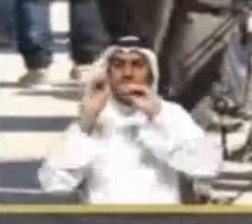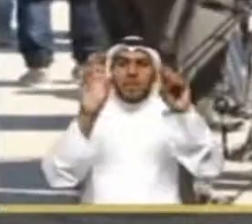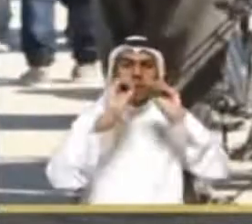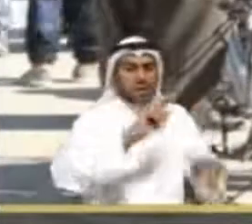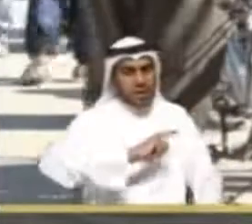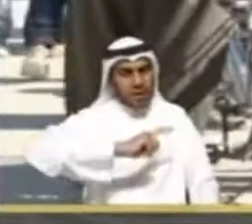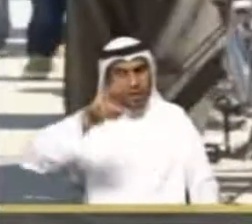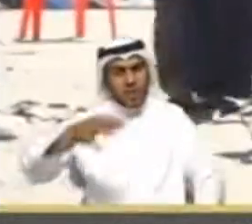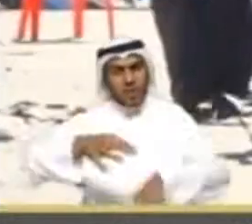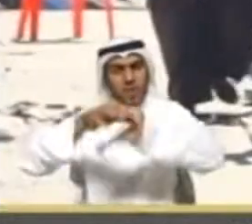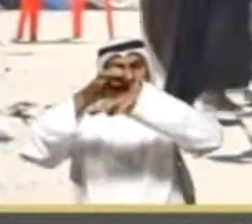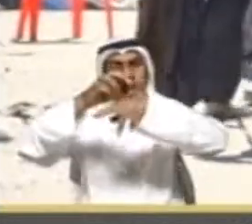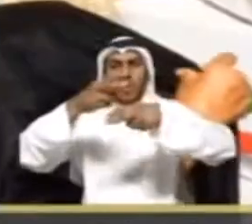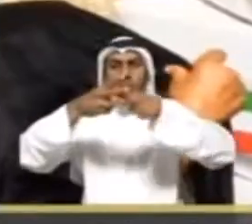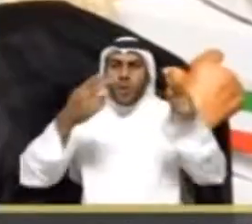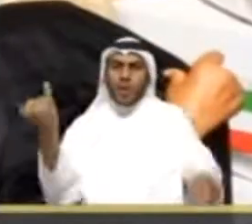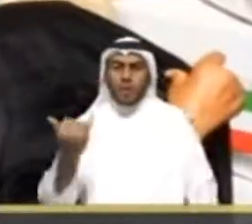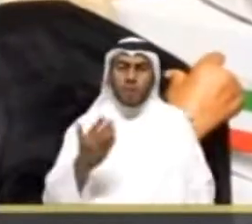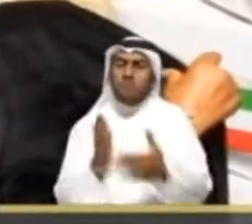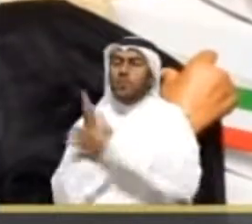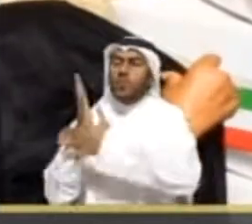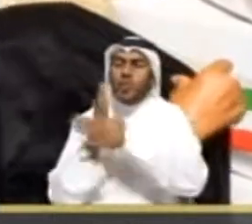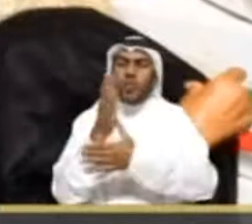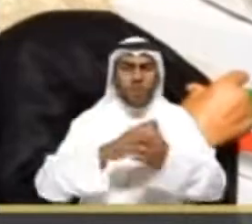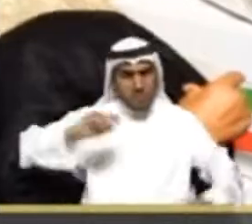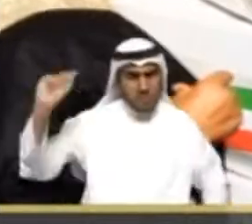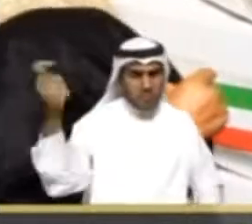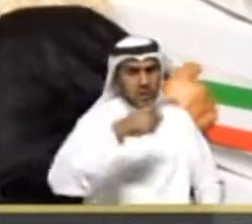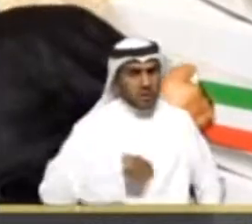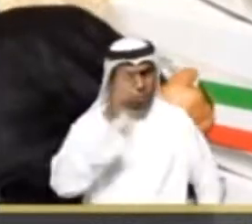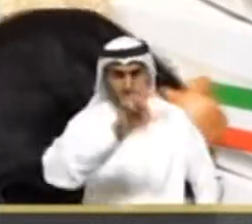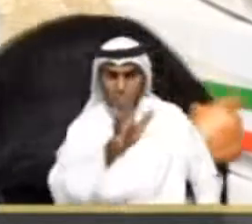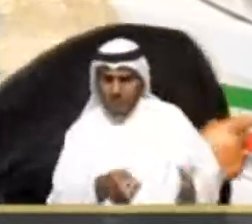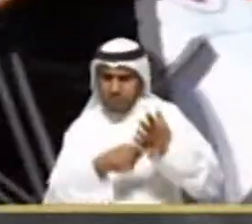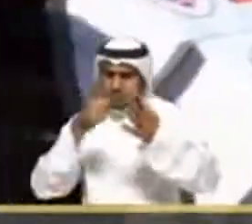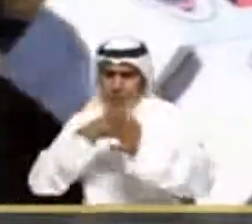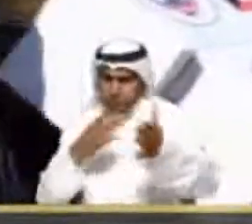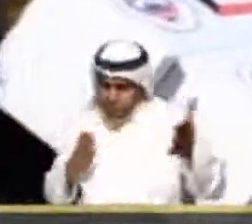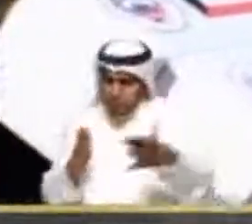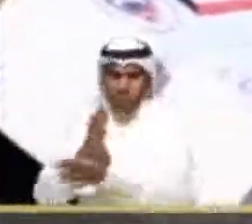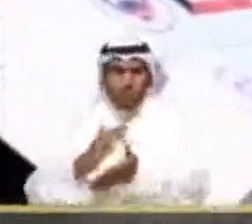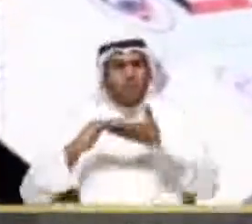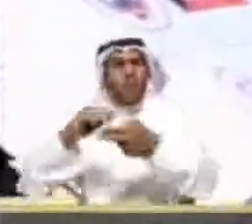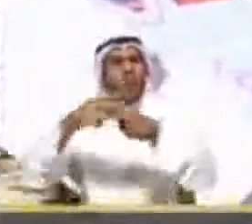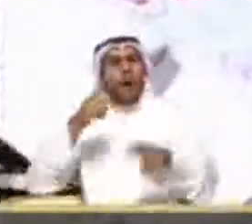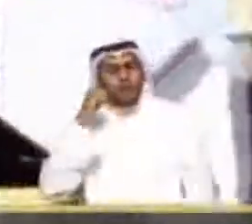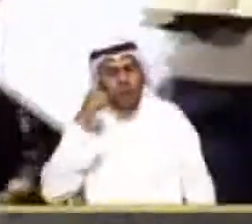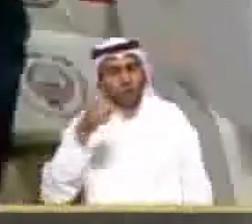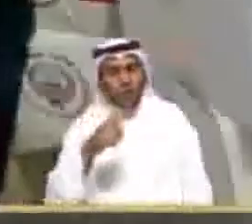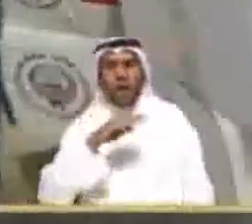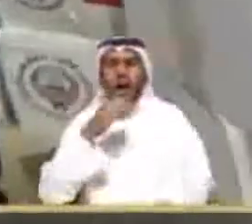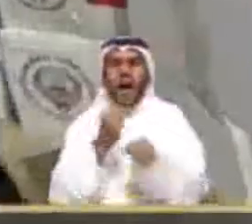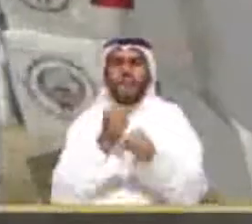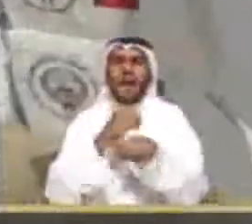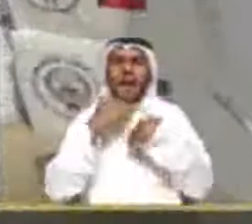الإنساني بفضل تحركاتها الميدانية السريعة في جميع المناطق وجهودها التي تندرج كجزء من